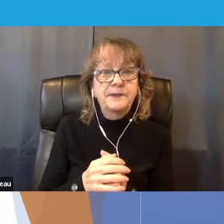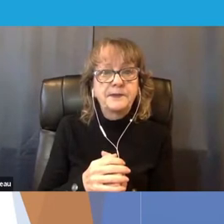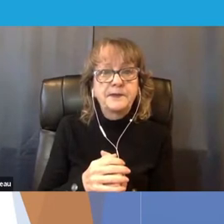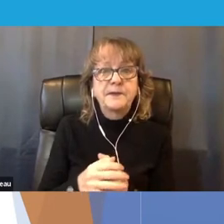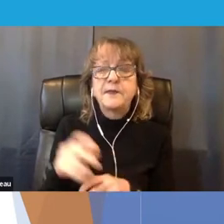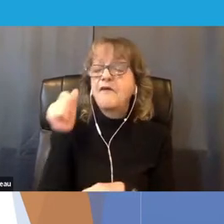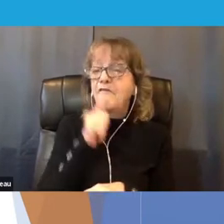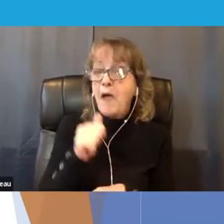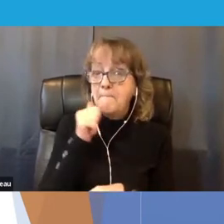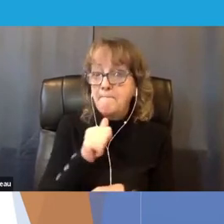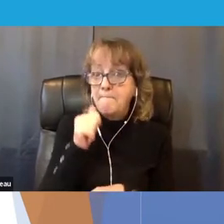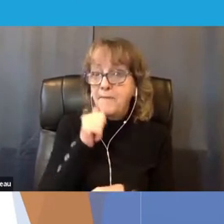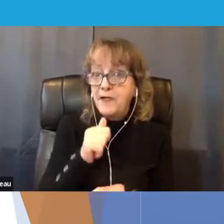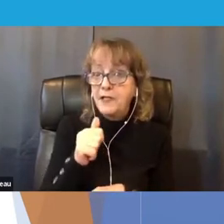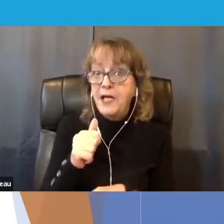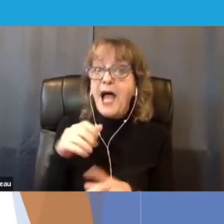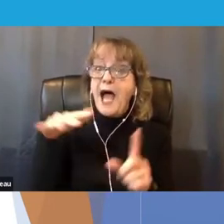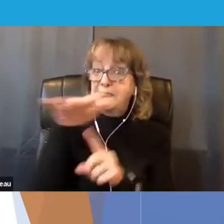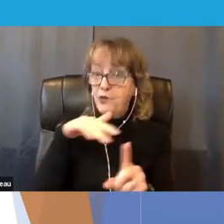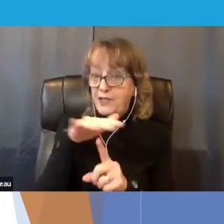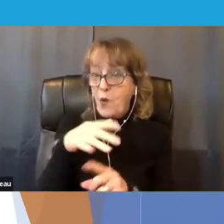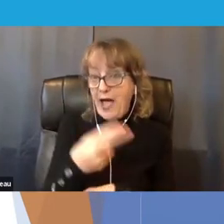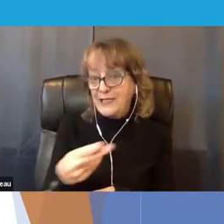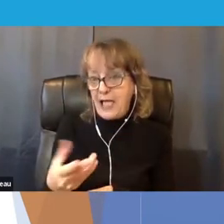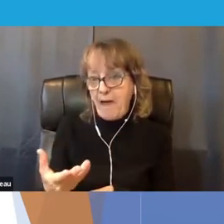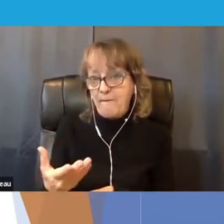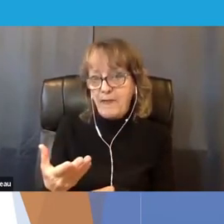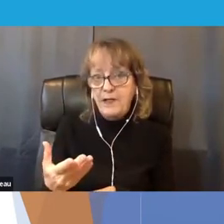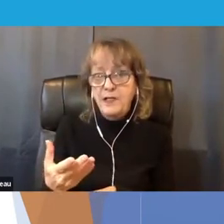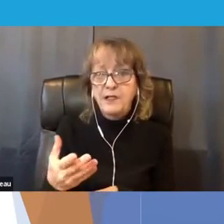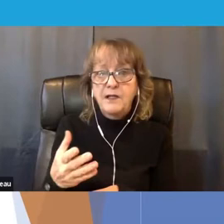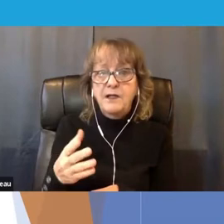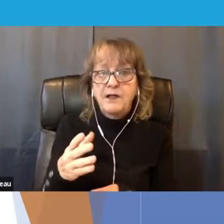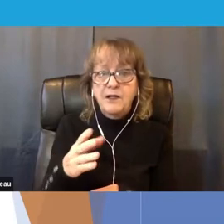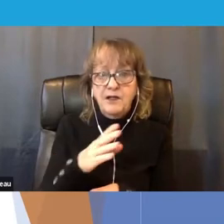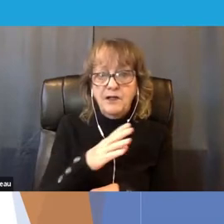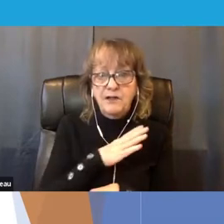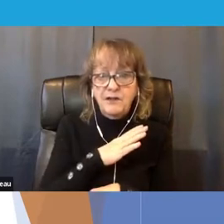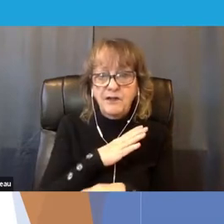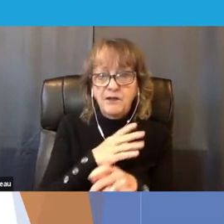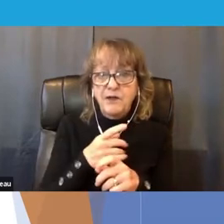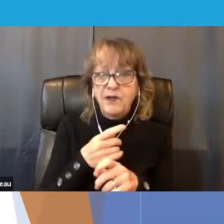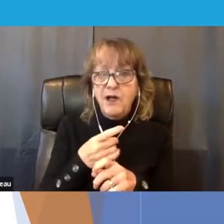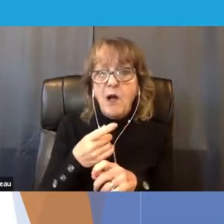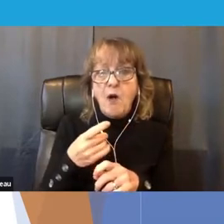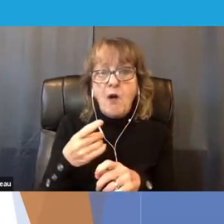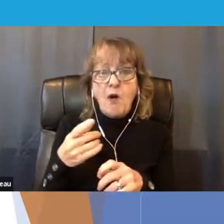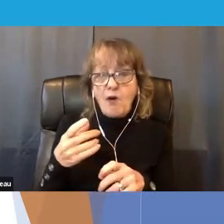Les femmes en situation de handicap subissent les mêmes formes de violence sexuelle